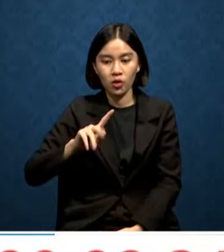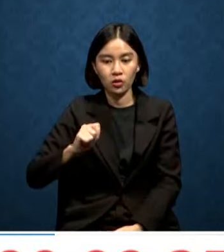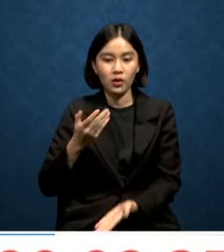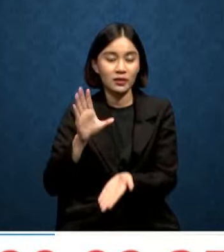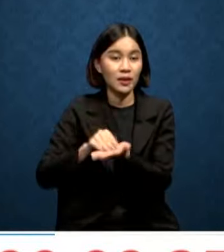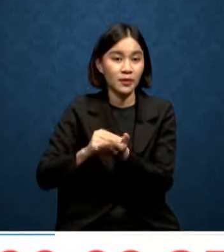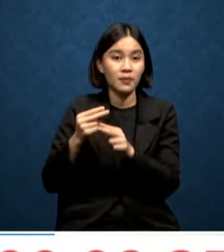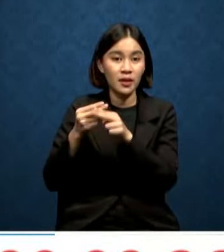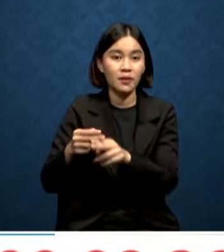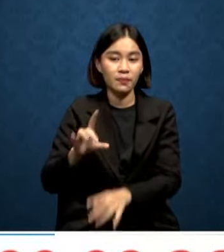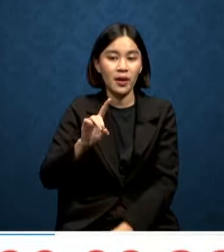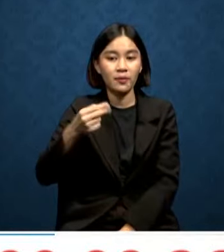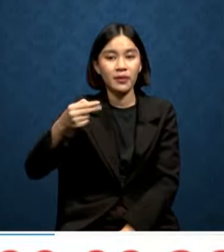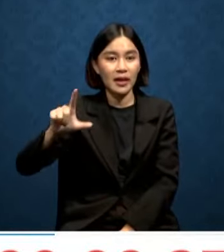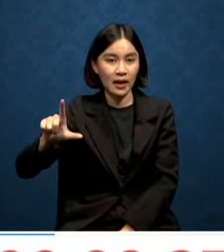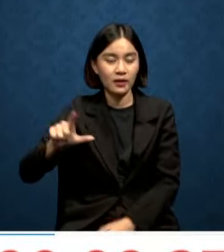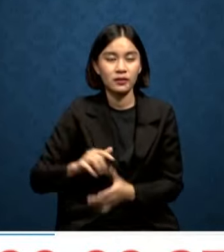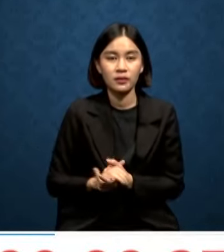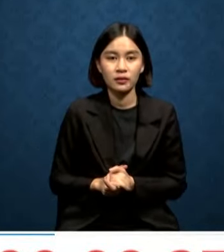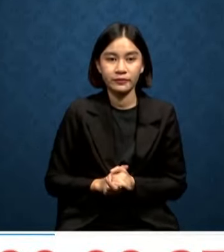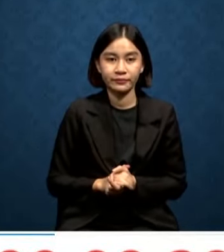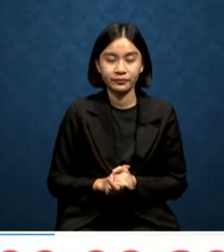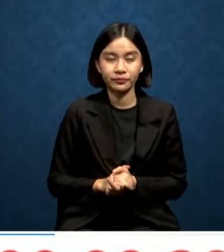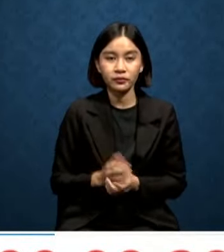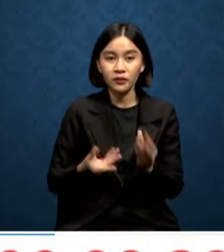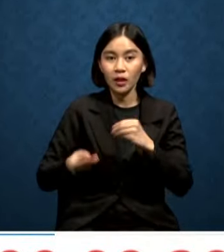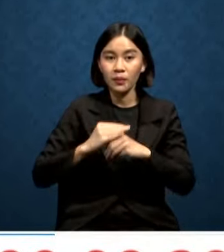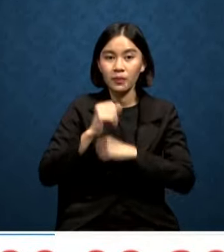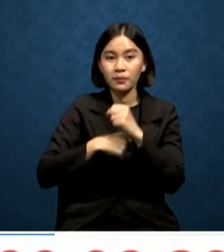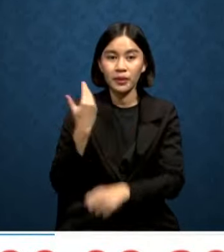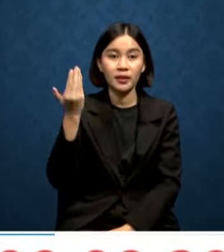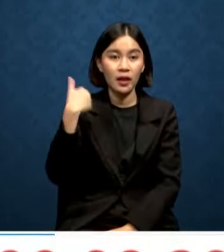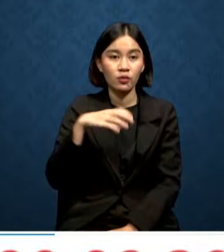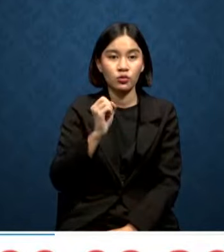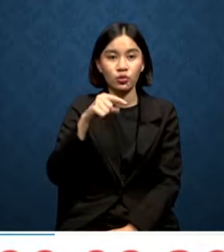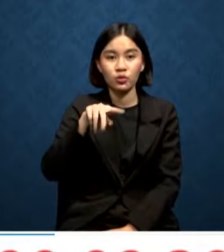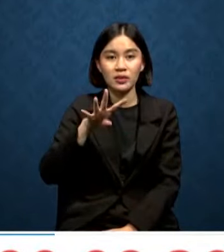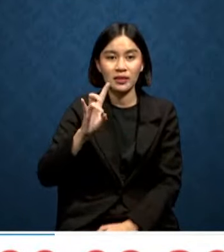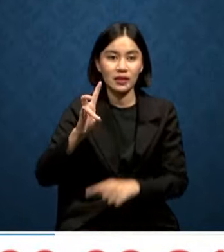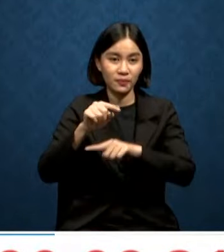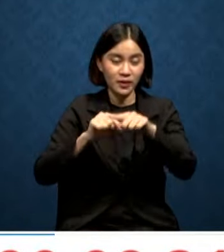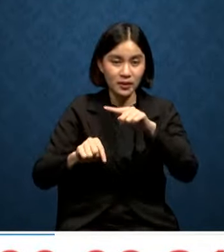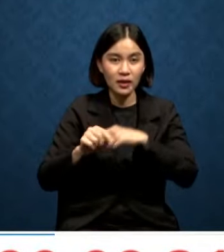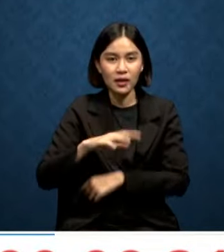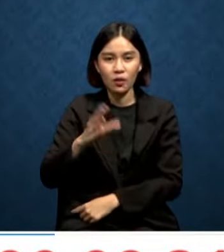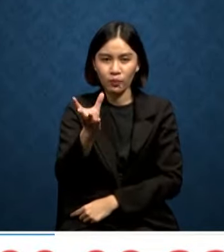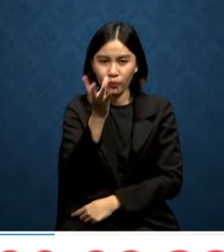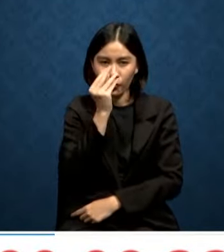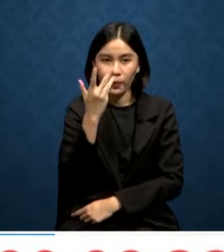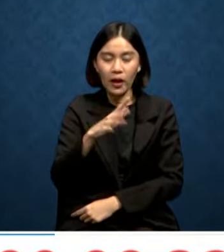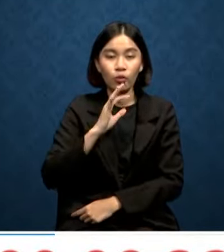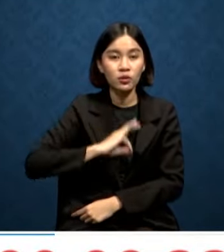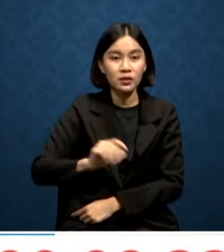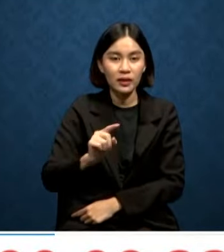ง 80,000 ล้านบาทนะครับเพิ่มขึ้นมาจากปีก่อนหน้า 0.47% ถ้าท่านดูตรงนี้แล้วท่านจะเห็นน